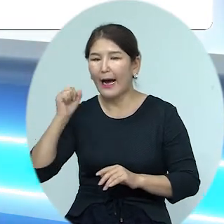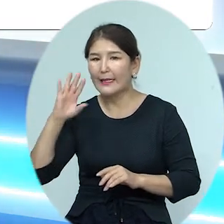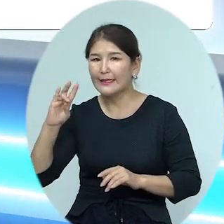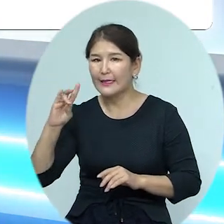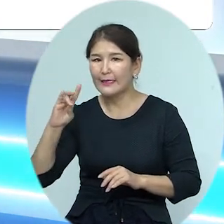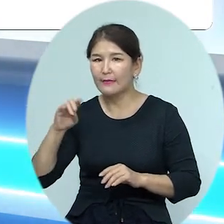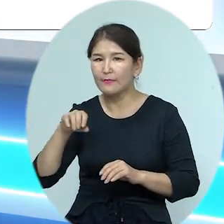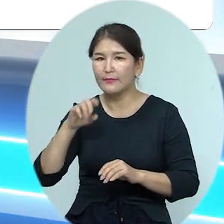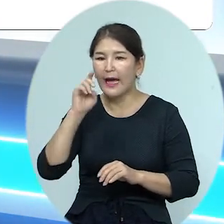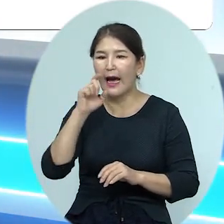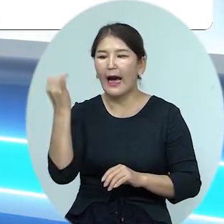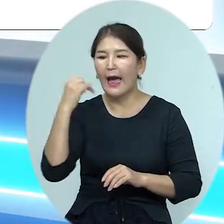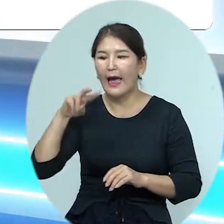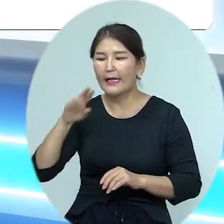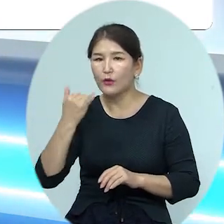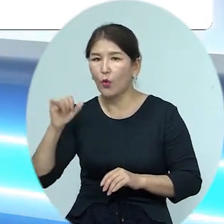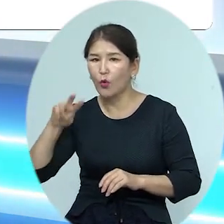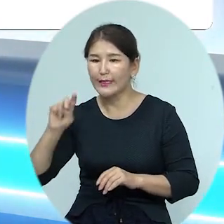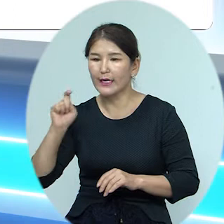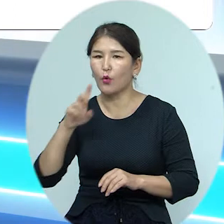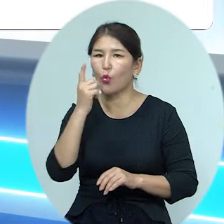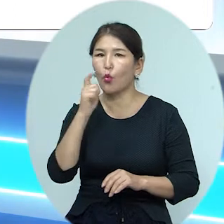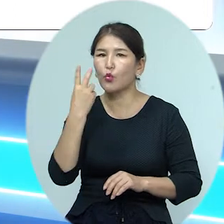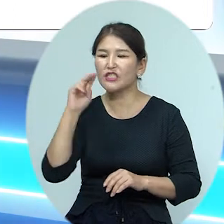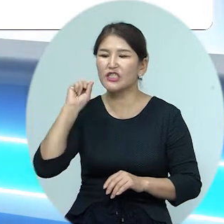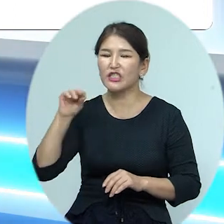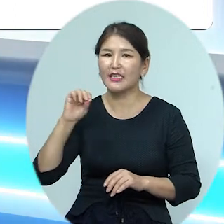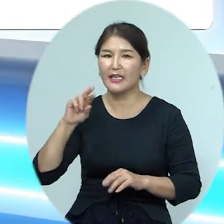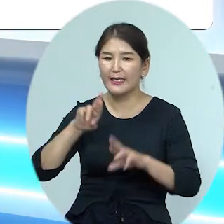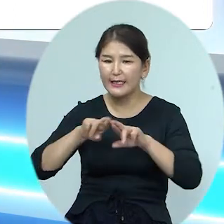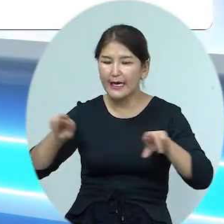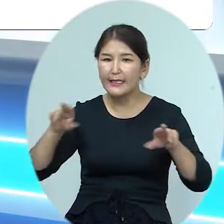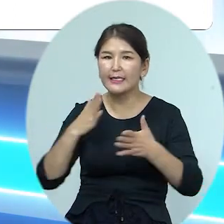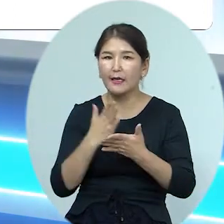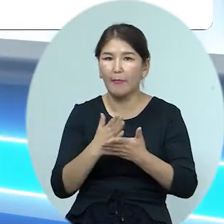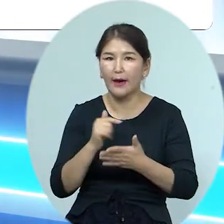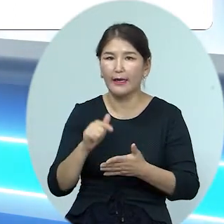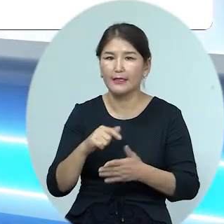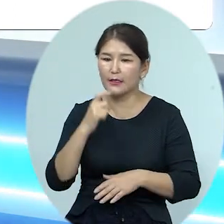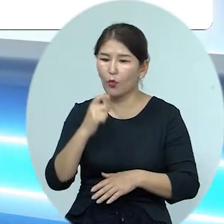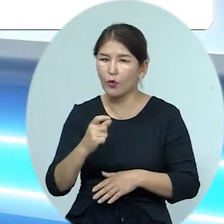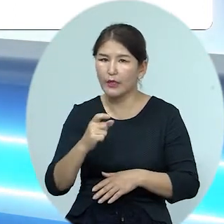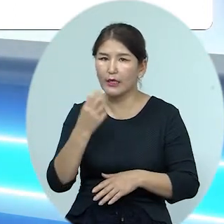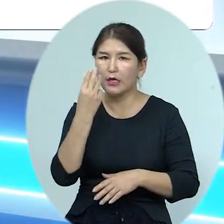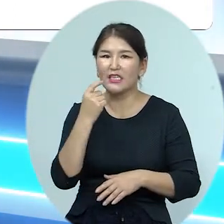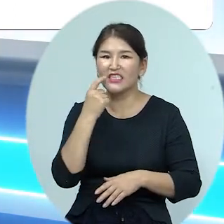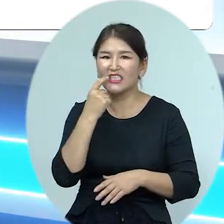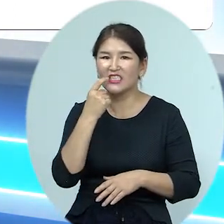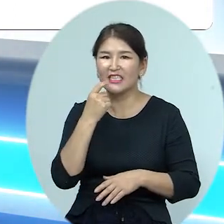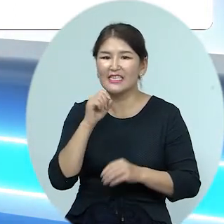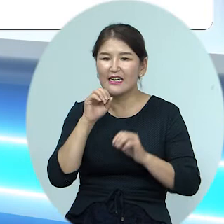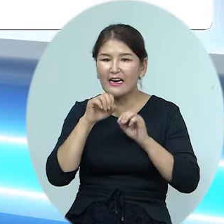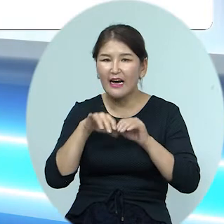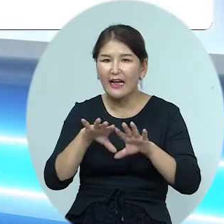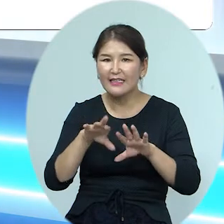хайлуулах чадaltaй тийм хүчил ялгардаг байна. Энэний улмаас хүний шүд хайлж